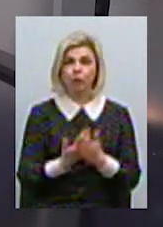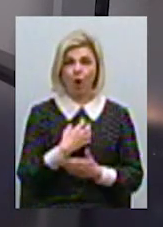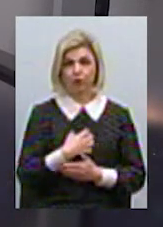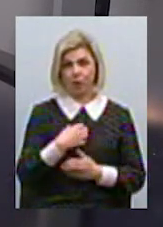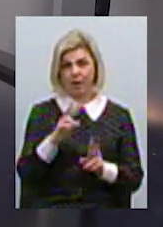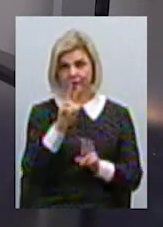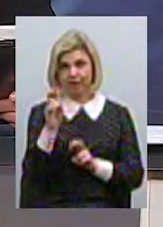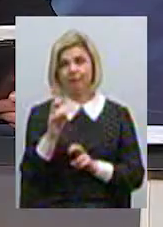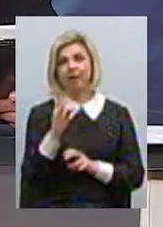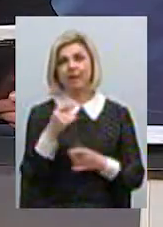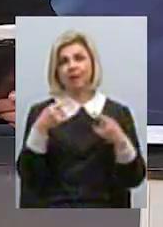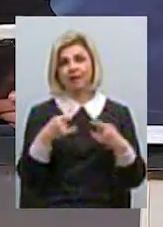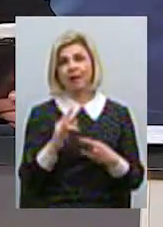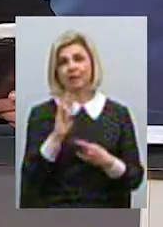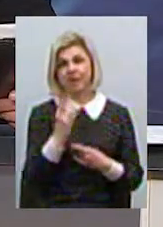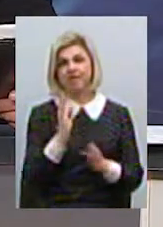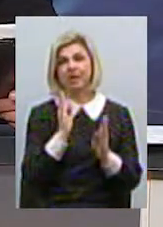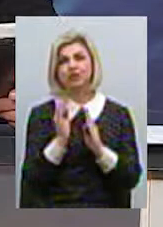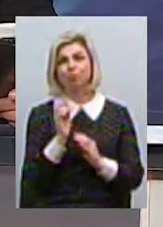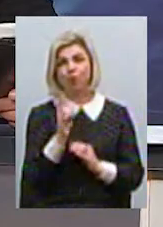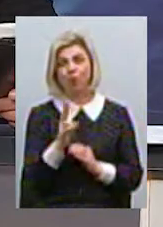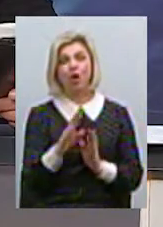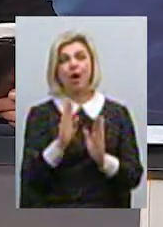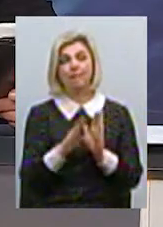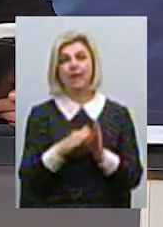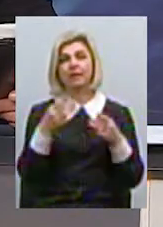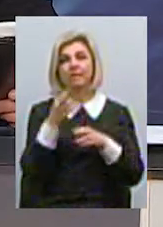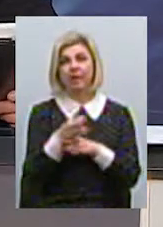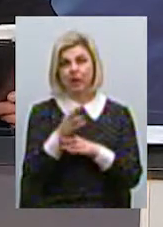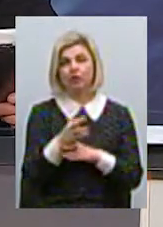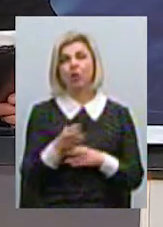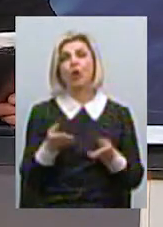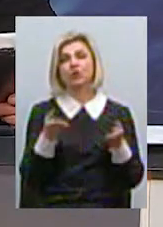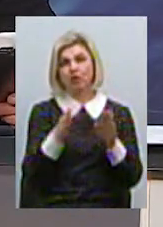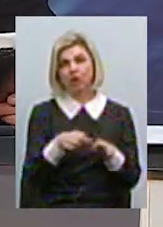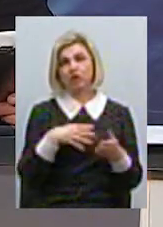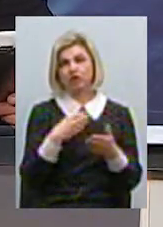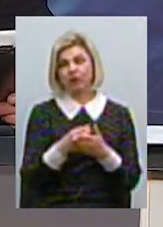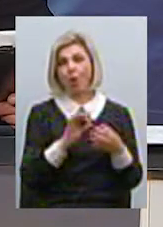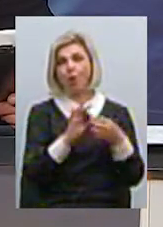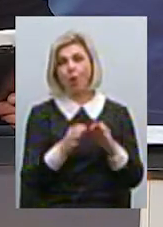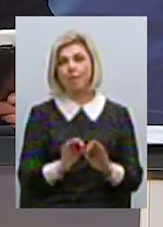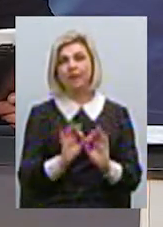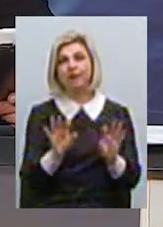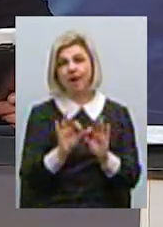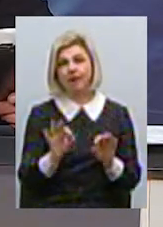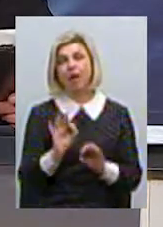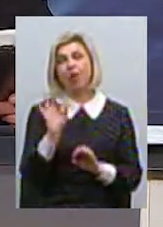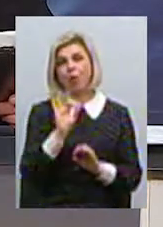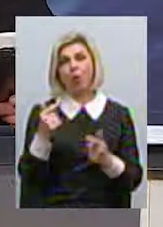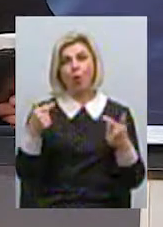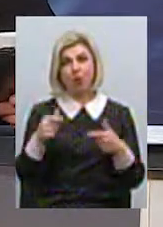сторінці телеканалу «Миколаїв» у Фейсбуці. Під відео сьогоднішньої програми залишайте свої коментарі з пропозиціями щодо